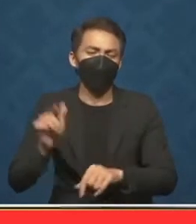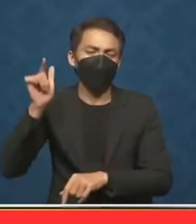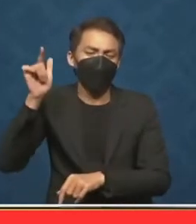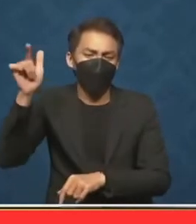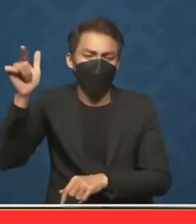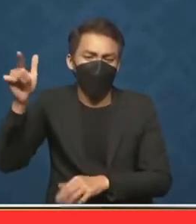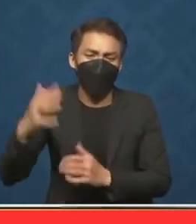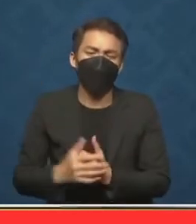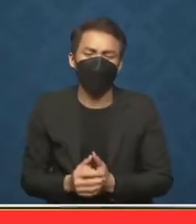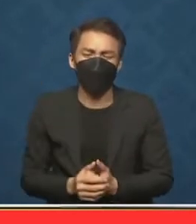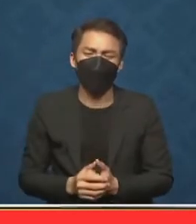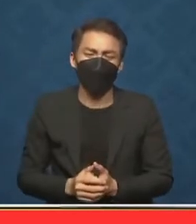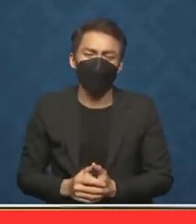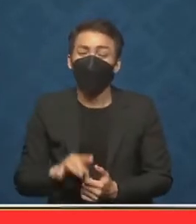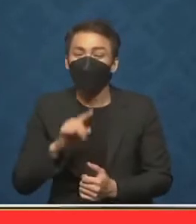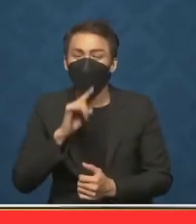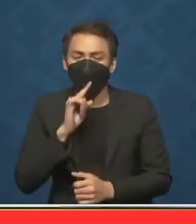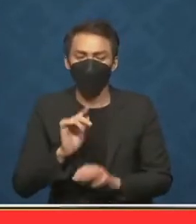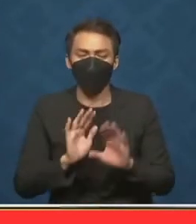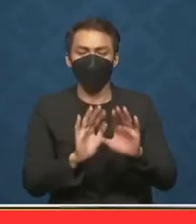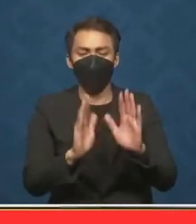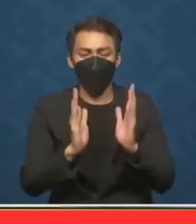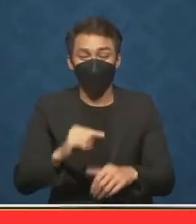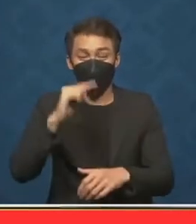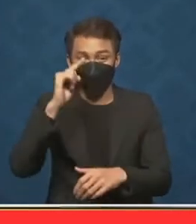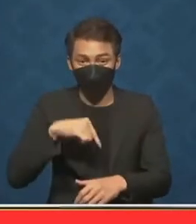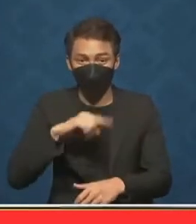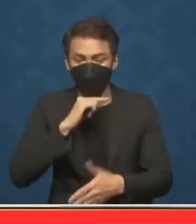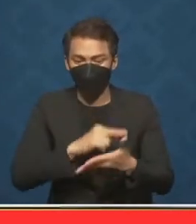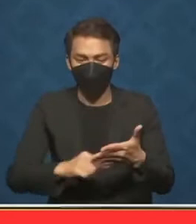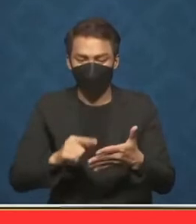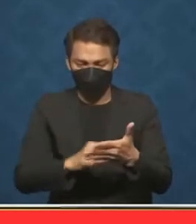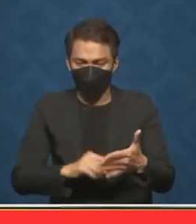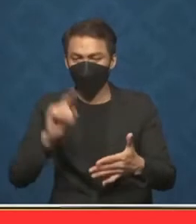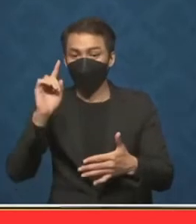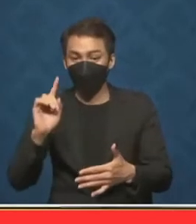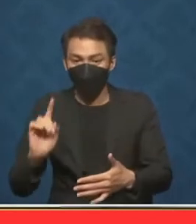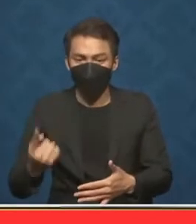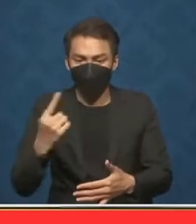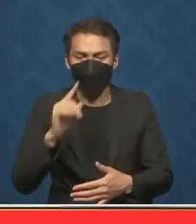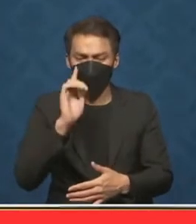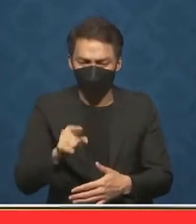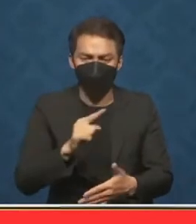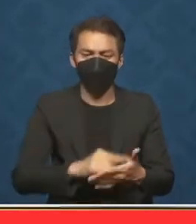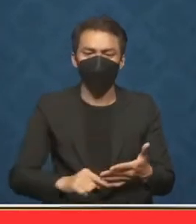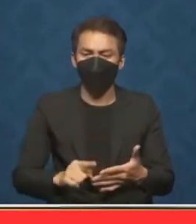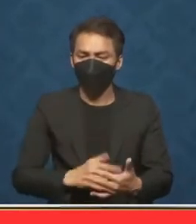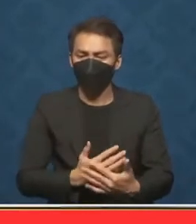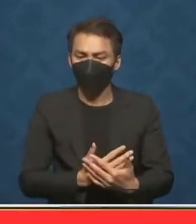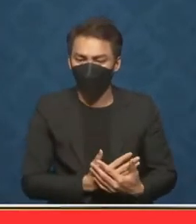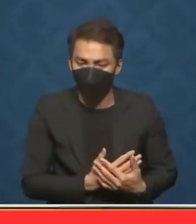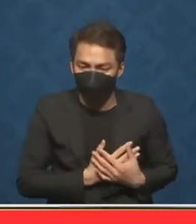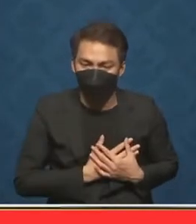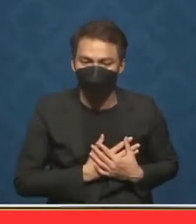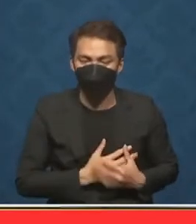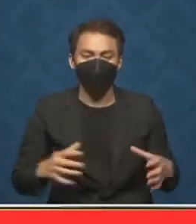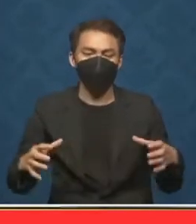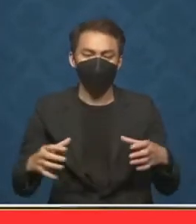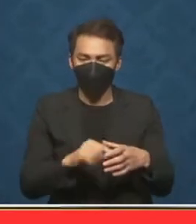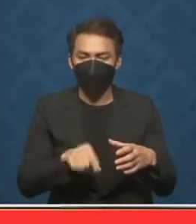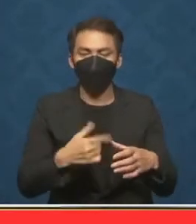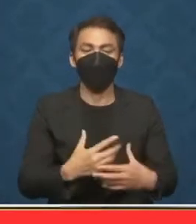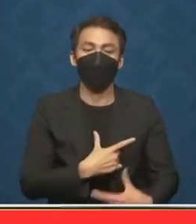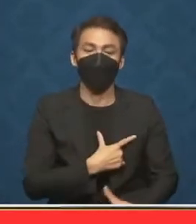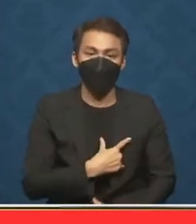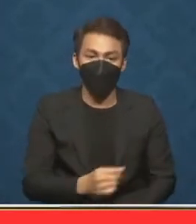ดังนั้นผมขอฝากคนไทยเมื่อมีการเลอกตั้งให่เราจะต้องเลือกคนที่ท่านรัเลือกพักที่ท่านชอบ